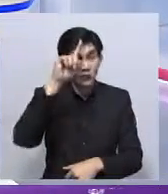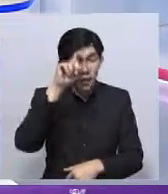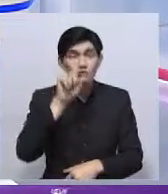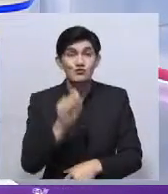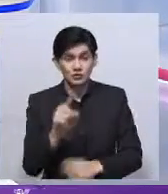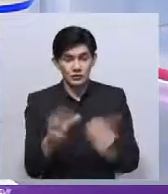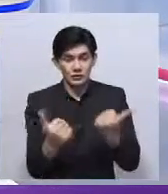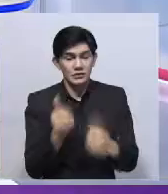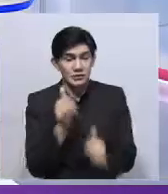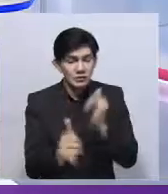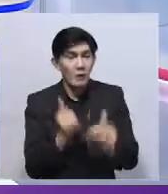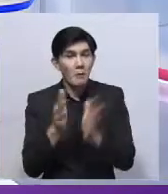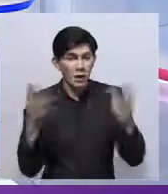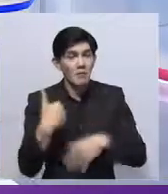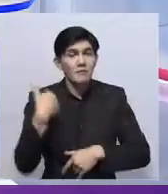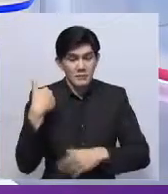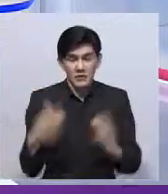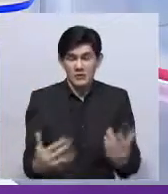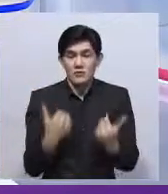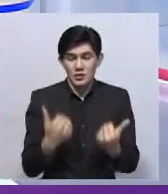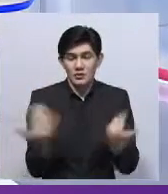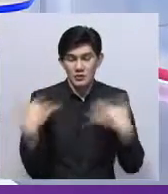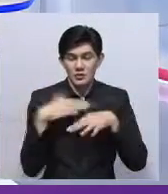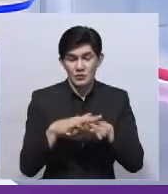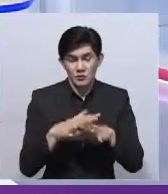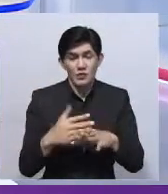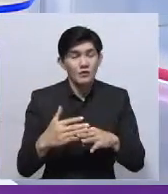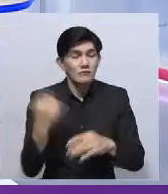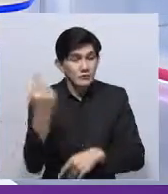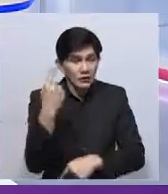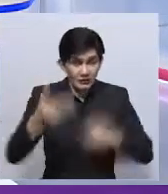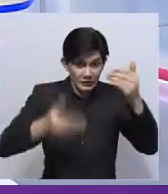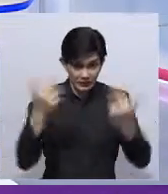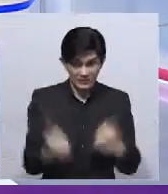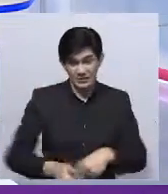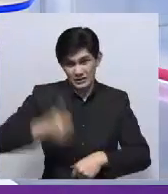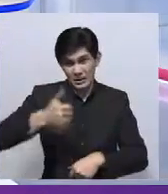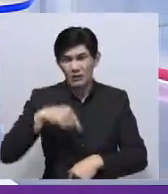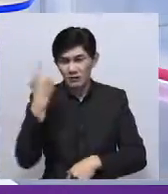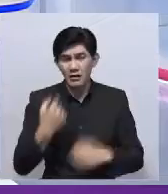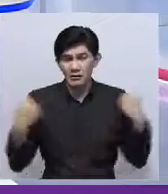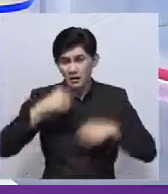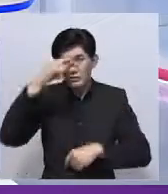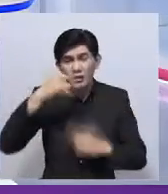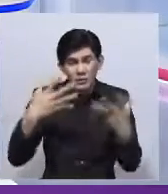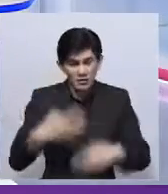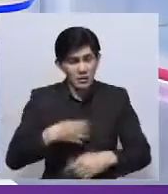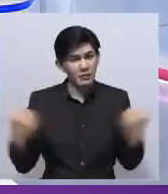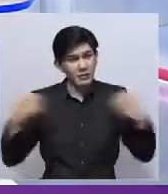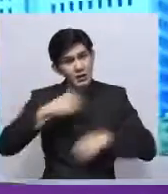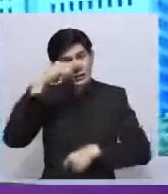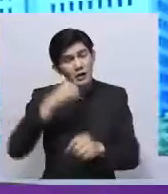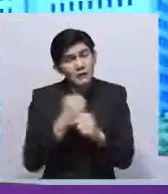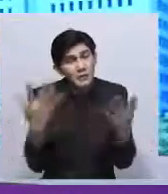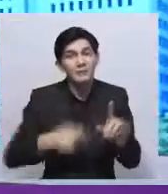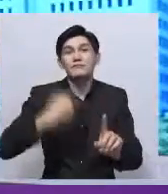เสาร์อ่ะคนเดินทางไปเยอะแน่นอนนะคะก็ร่วมเดินทางไปสัมผัสบรรยากาศครั้งนี้ได้นะคะส่วนใครบอกว่าไม่มีชุดไทยแต่อยากแต่งชุดไทย